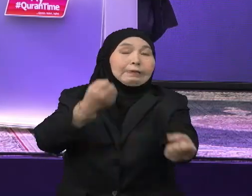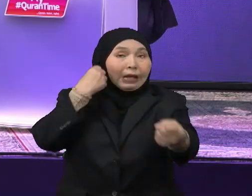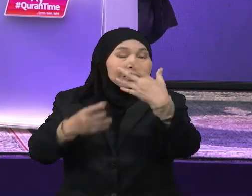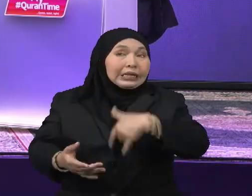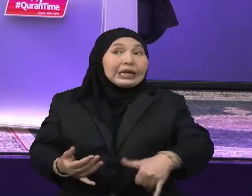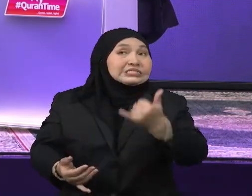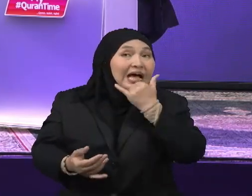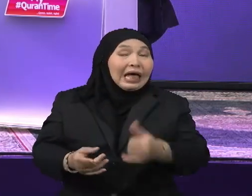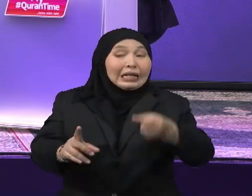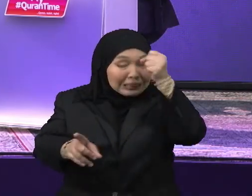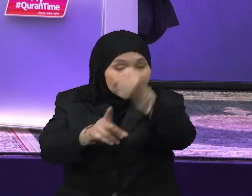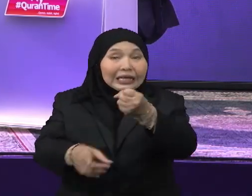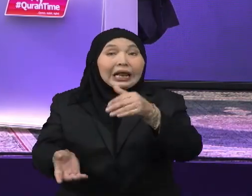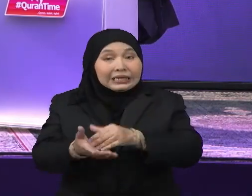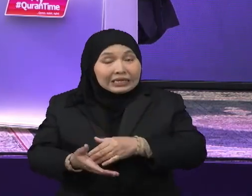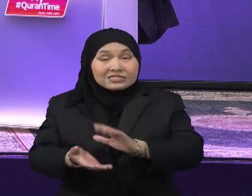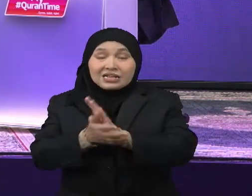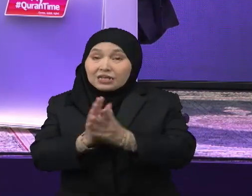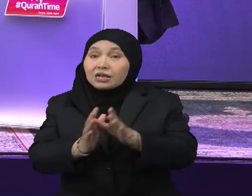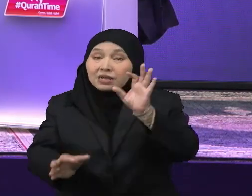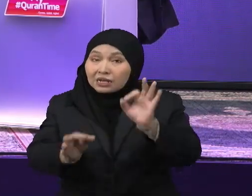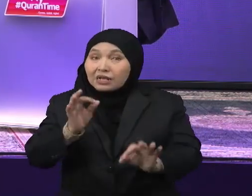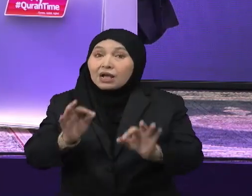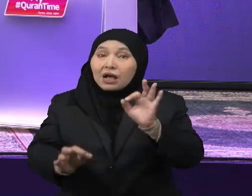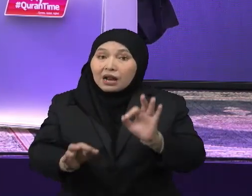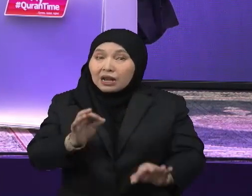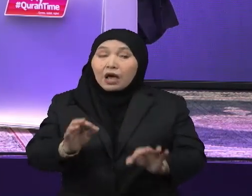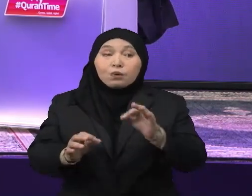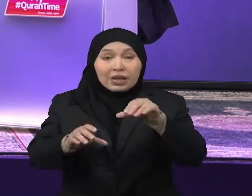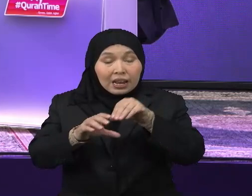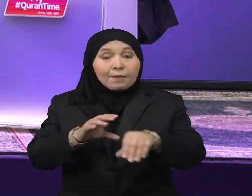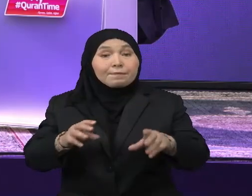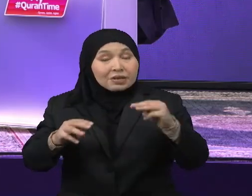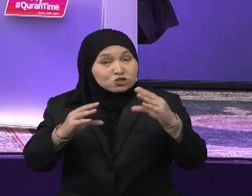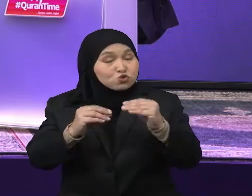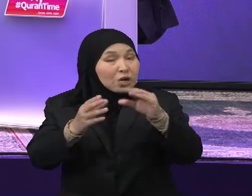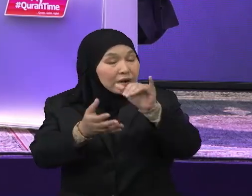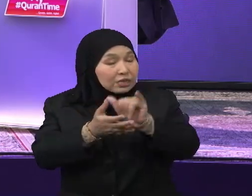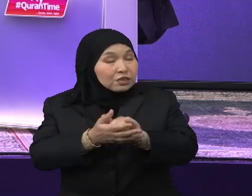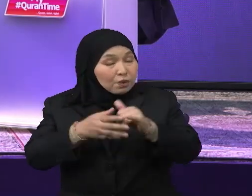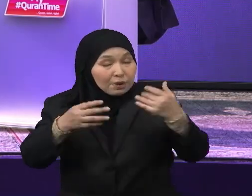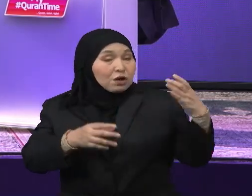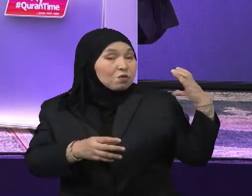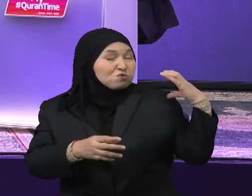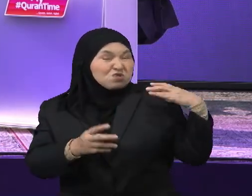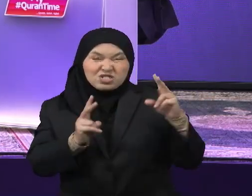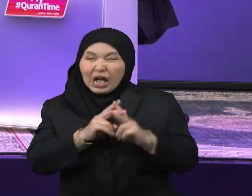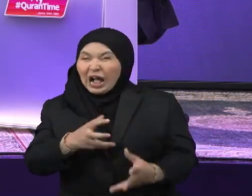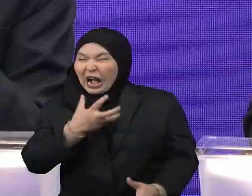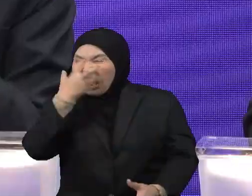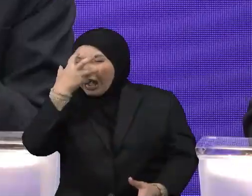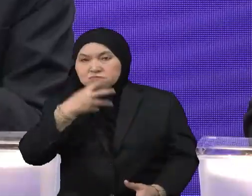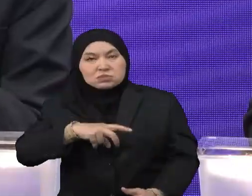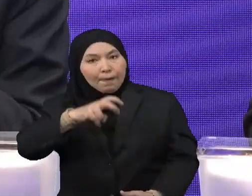lagi kan jadi kalau Ridha dalam isyarat itu mengurusi masyarakat itu terlampau sangat garang terlampau